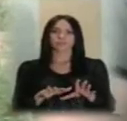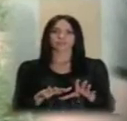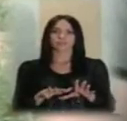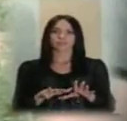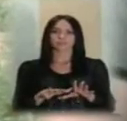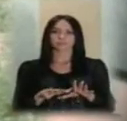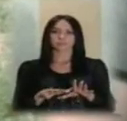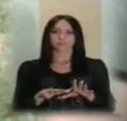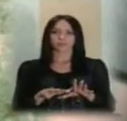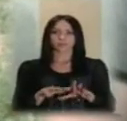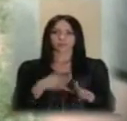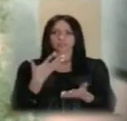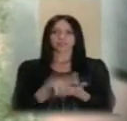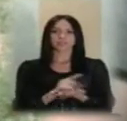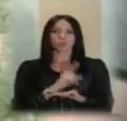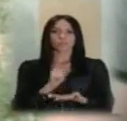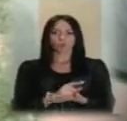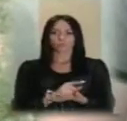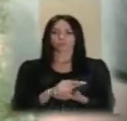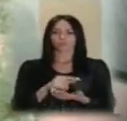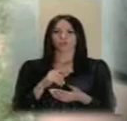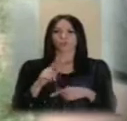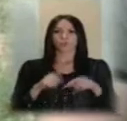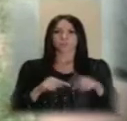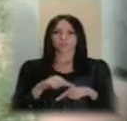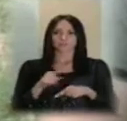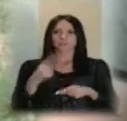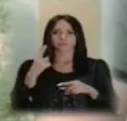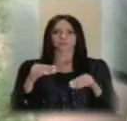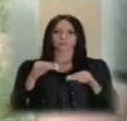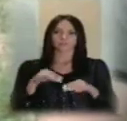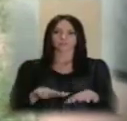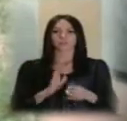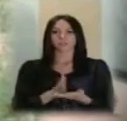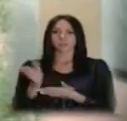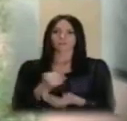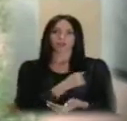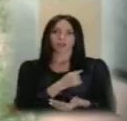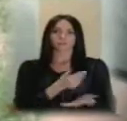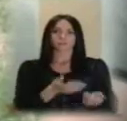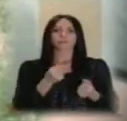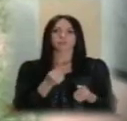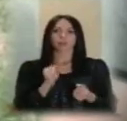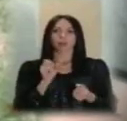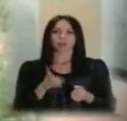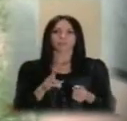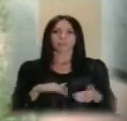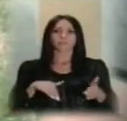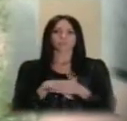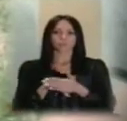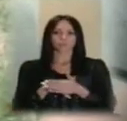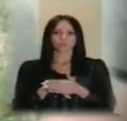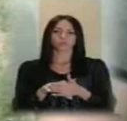кажуть, свій обов'язок батьківщині, як справжній чоловік, і вирішив відслужити в армії. Взявши академічну відпустку в навчальному закладі, пішов